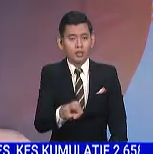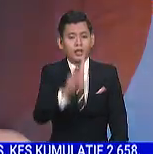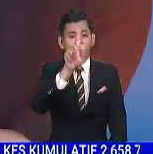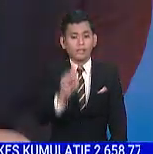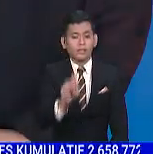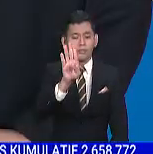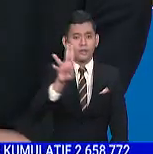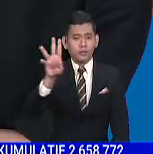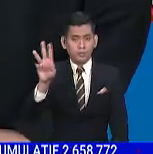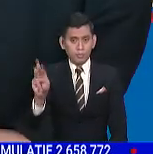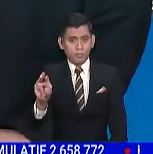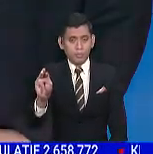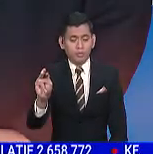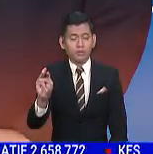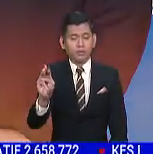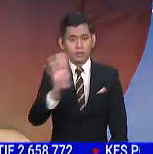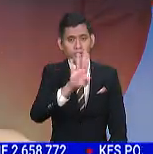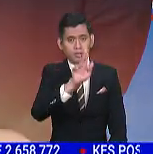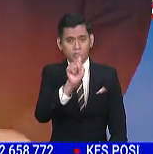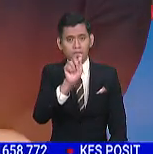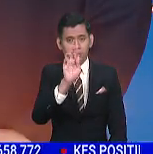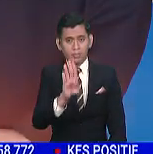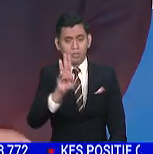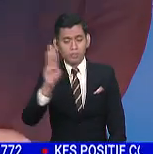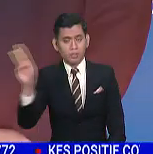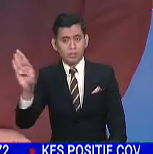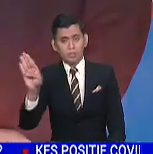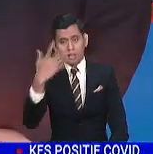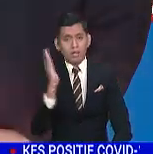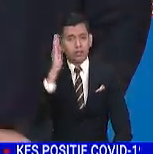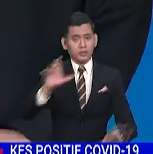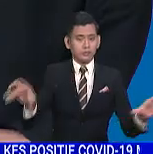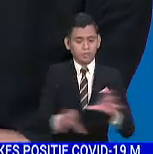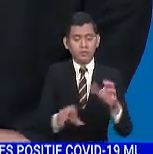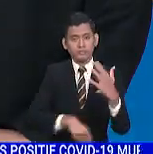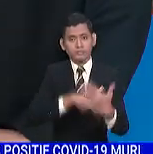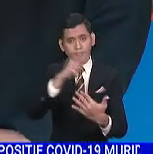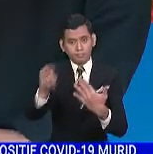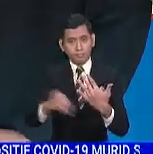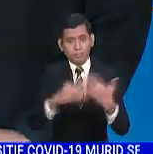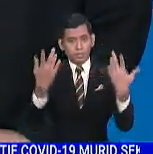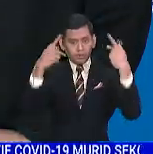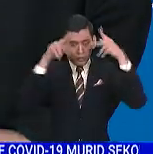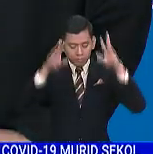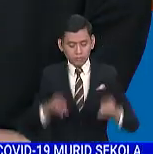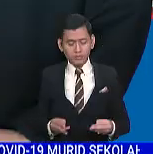TPB 2030. Pelan itu bakal dilancarkan Perdana Menteri Datuk Seri Ismail Sabri Yaakob